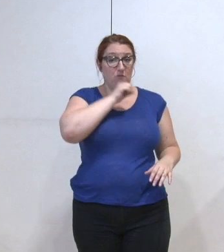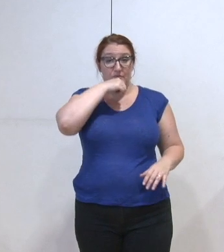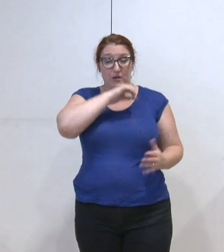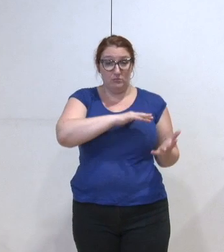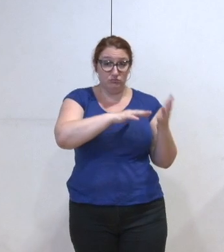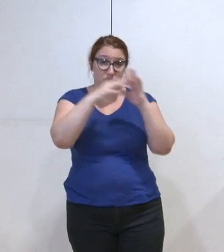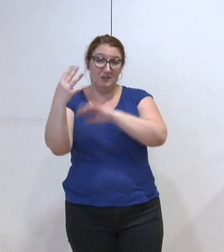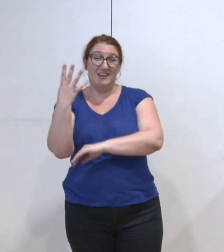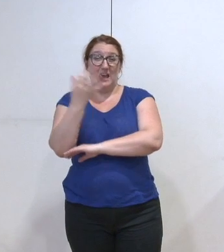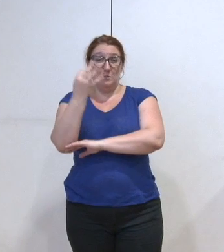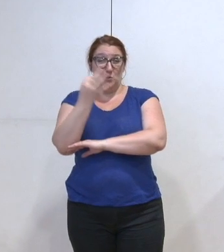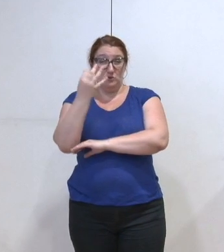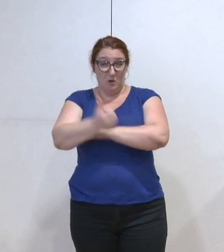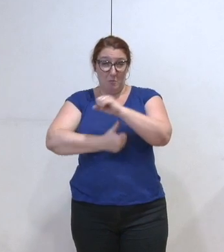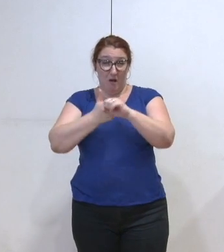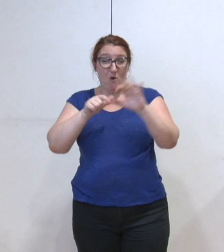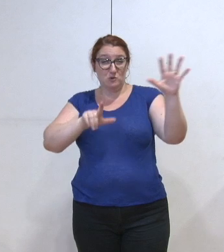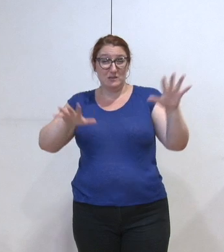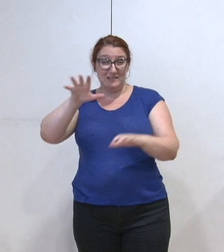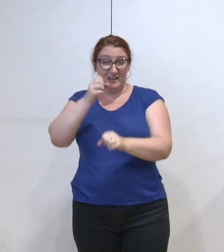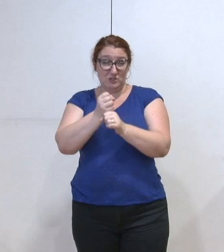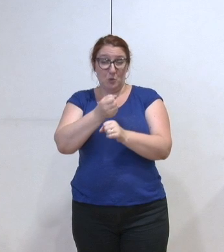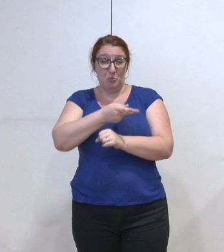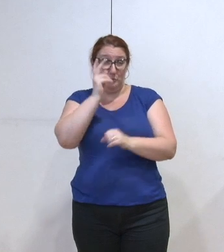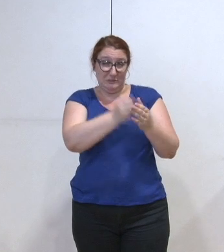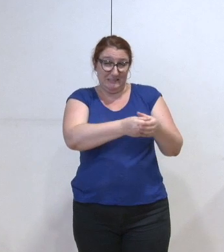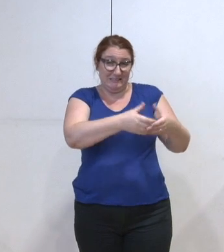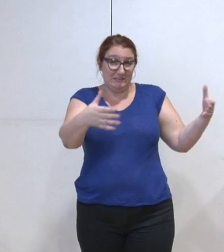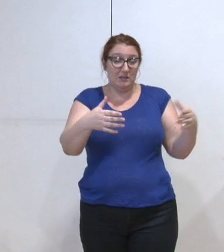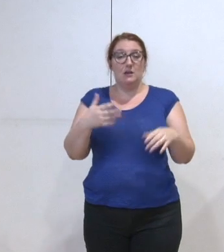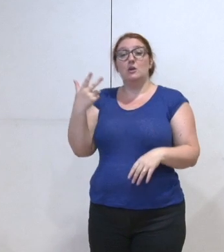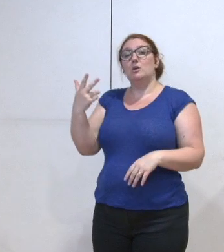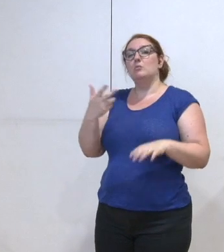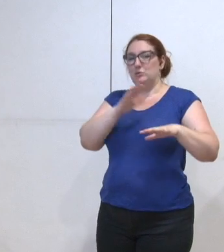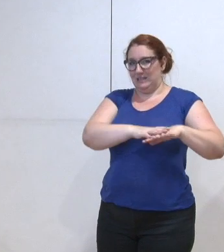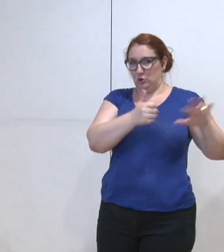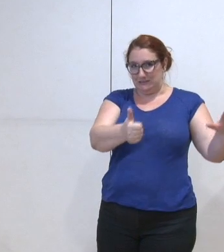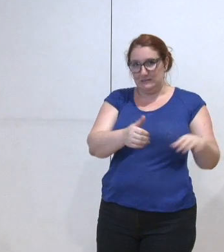75 ans dans le secteur 6 et de plus de 3 % par an dans le secteur